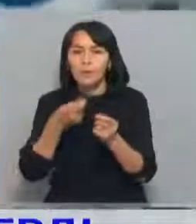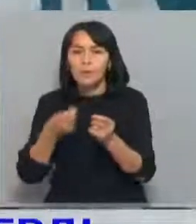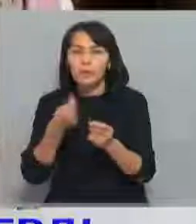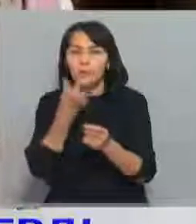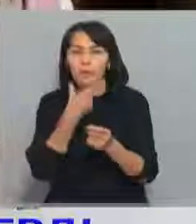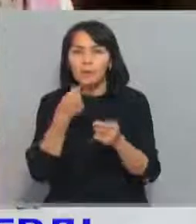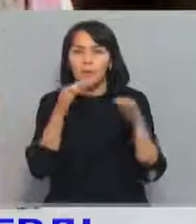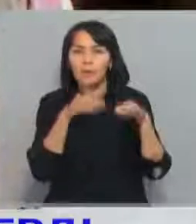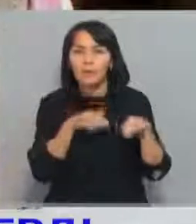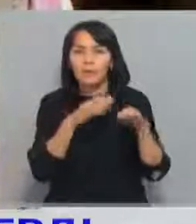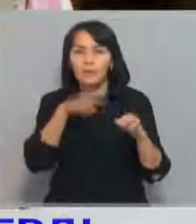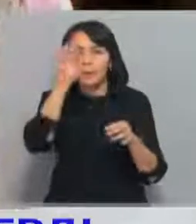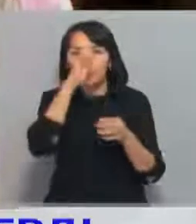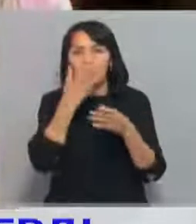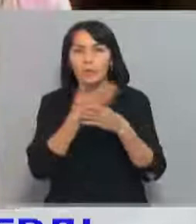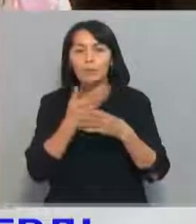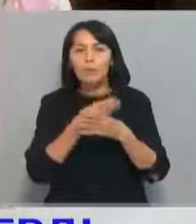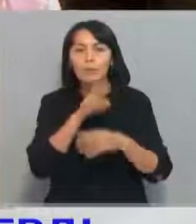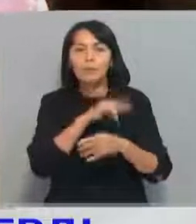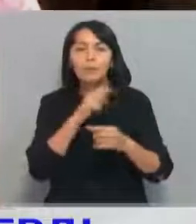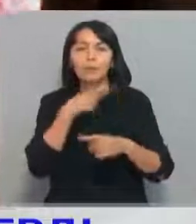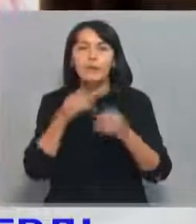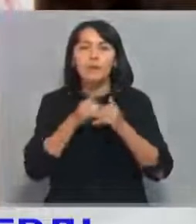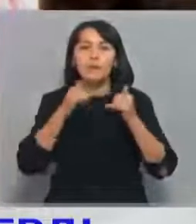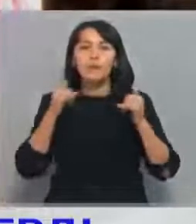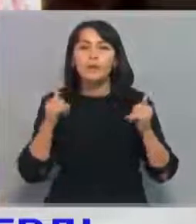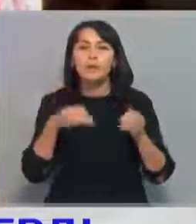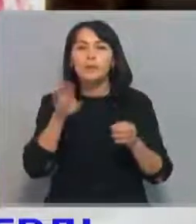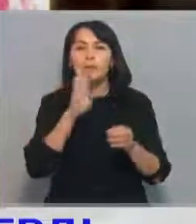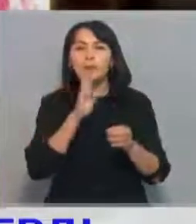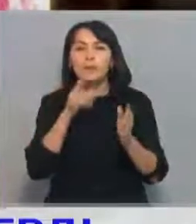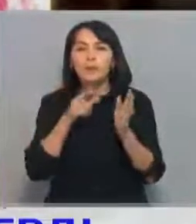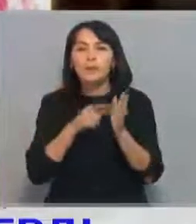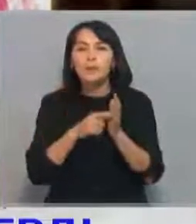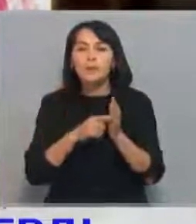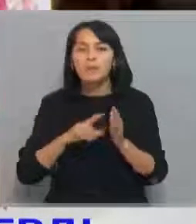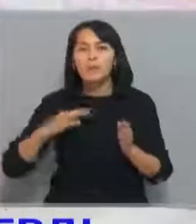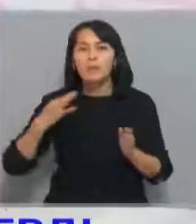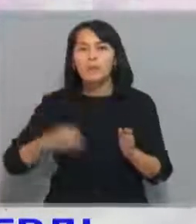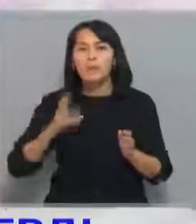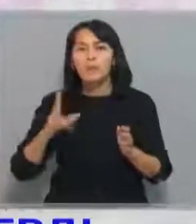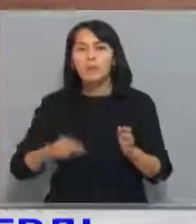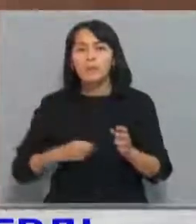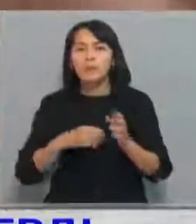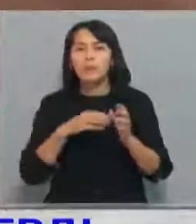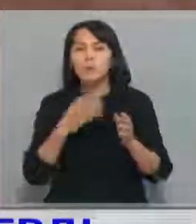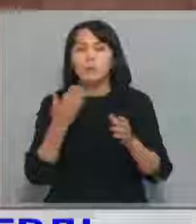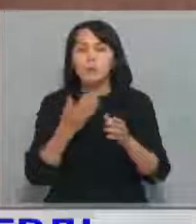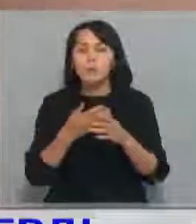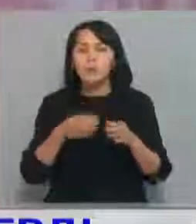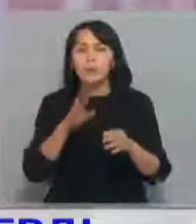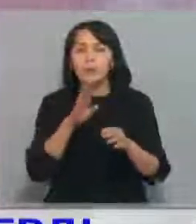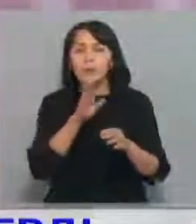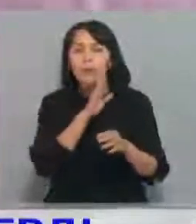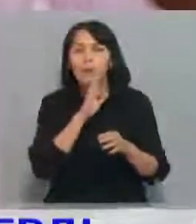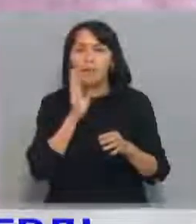береді. Мемлекет қолдауының арқасында ісін өрге домалатып отырған келіншек 7 ұл қыз тәрбиелеп отырған алтын құрсақтана. Жұмыс деп